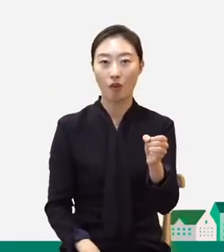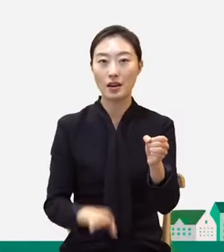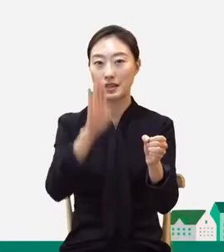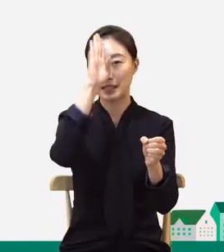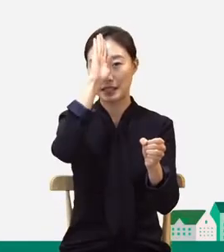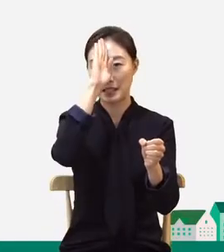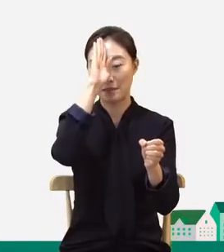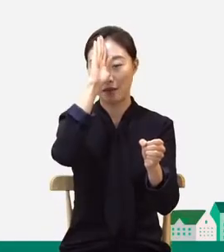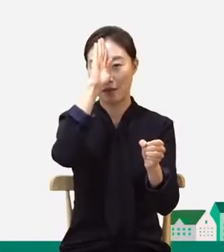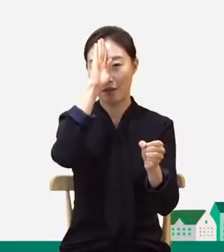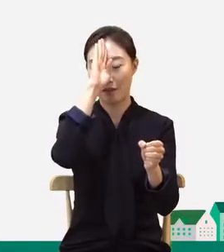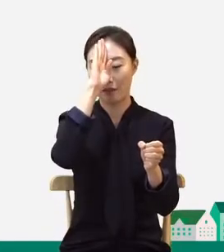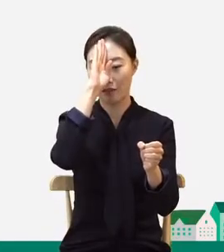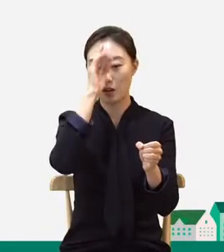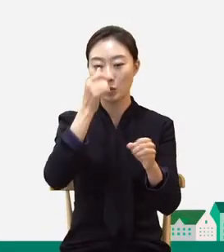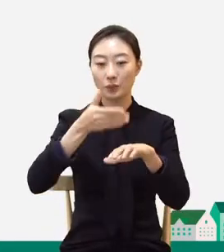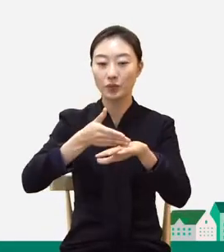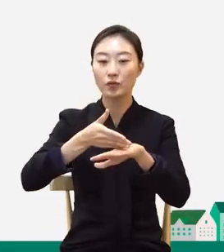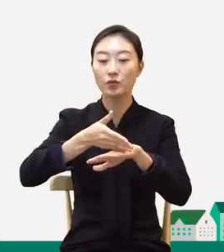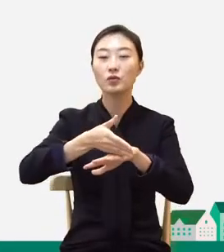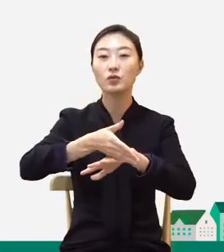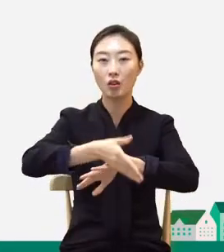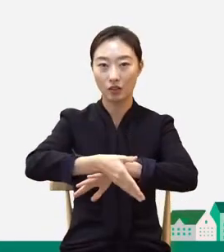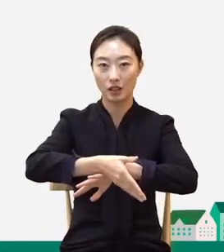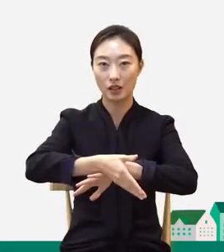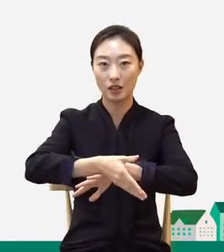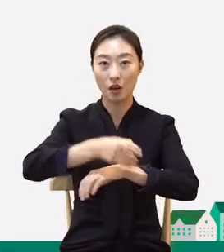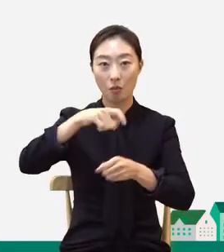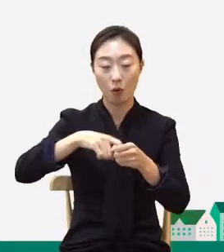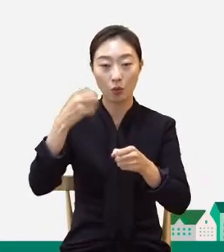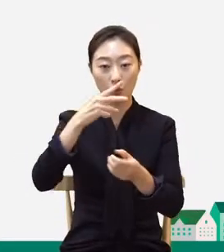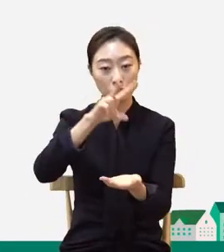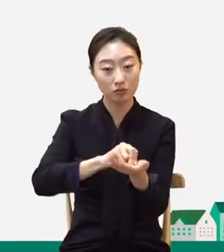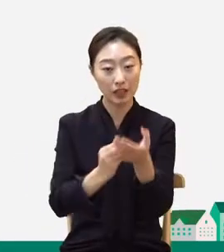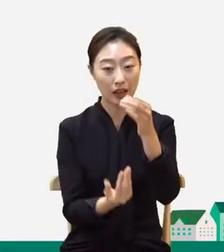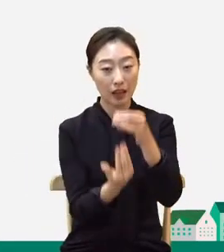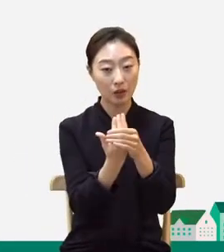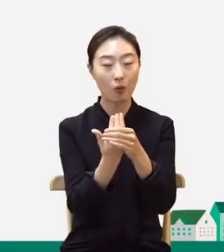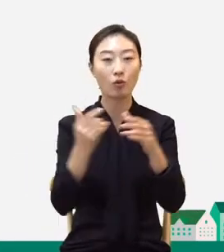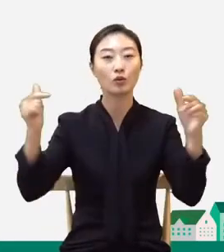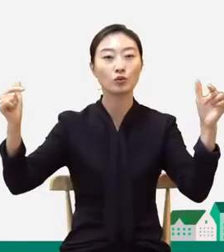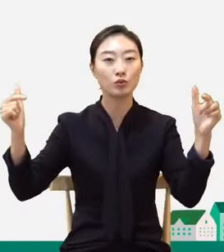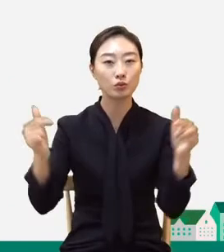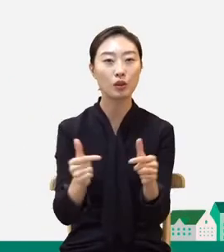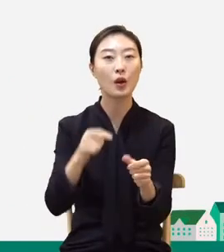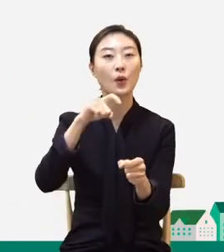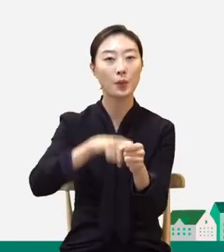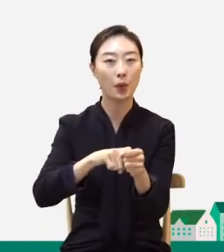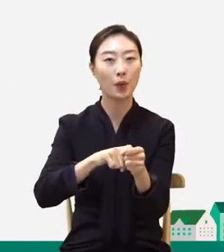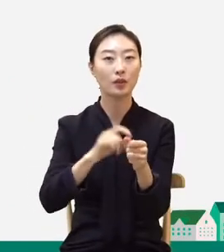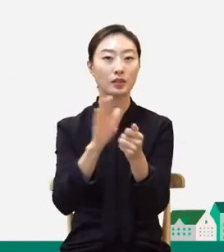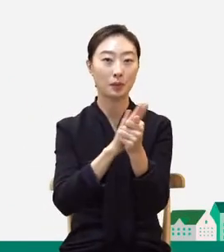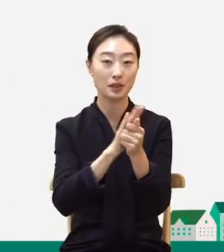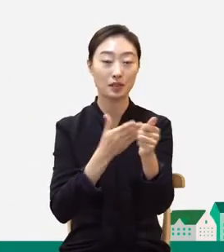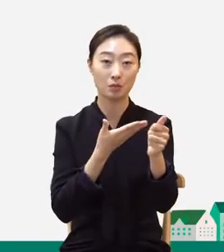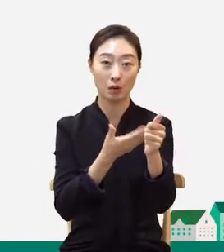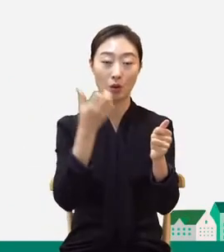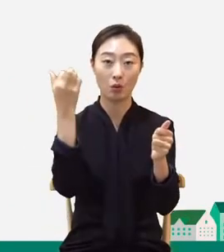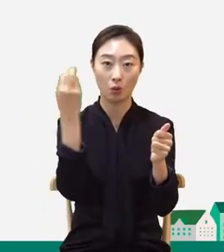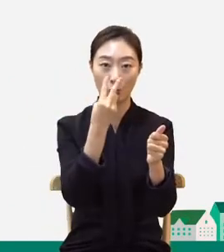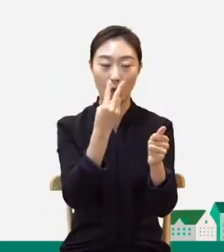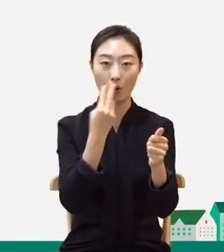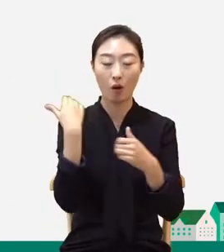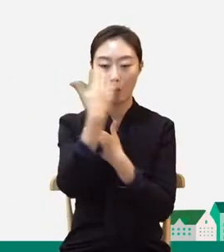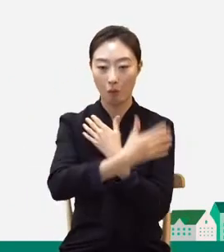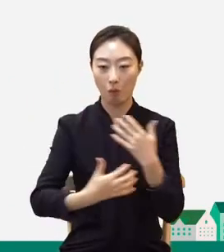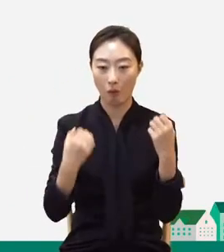질병 진행이 좀 지연되도록 그리고 문제 행동 발생 횟수가 좀 감소되도록 돕는 것이고 또 보건 의료적인